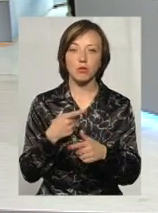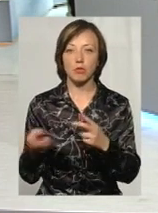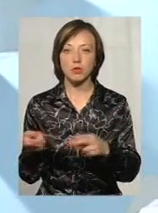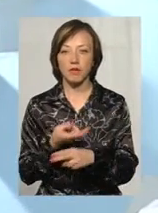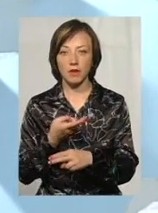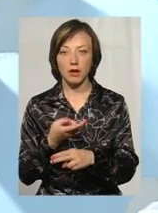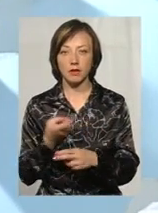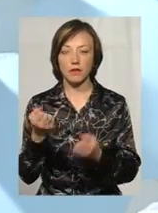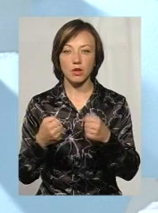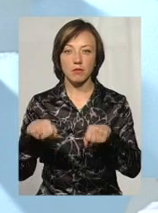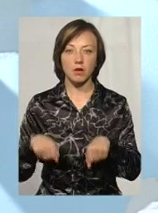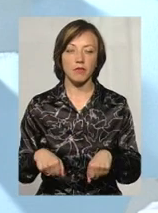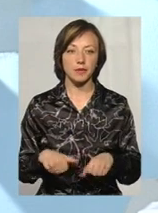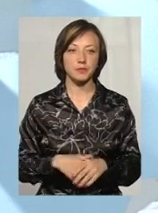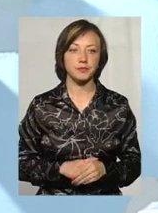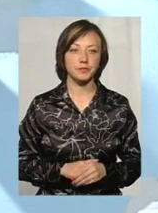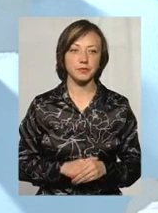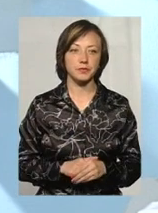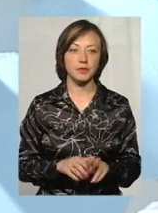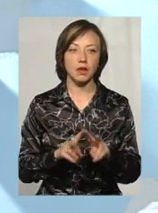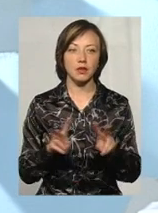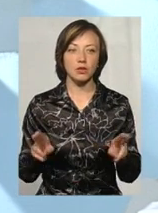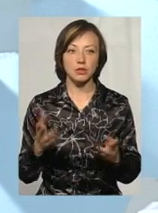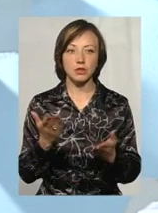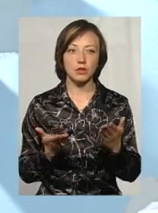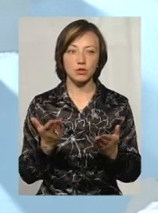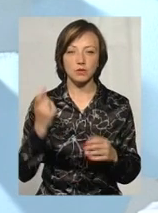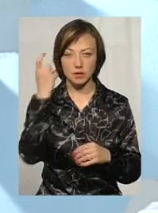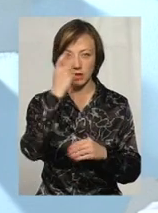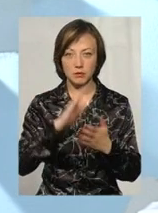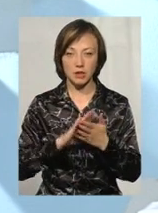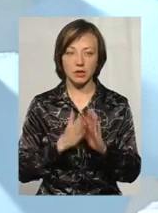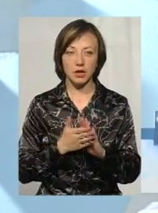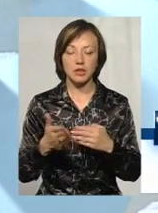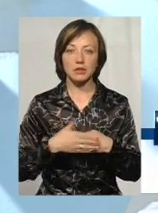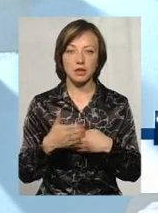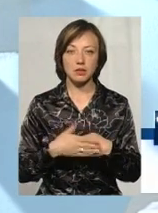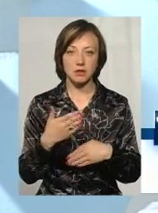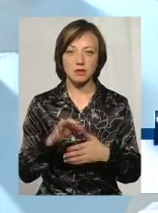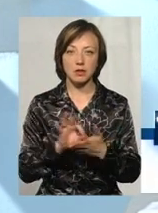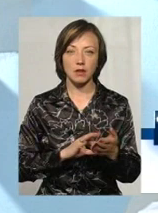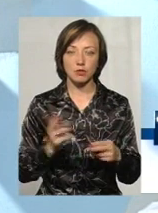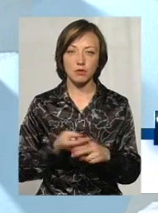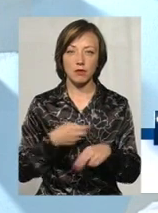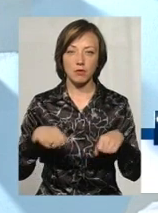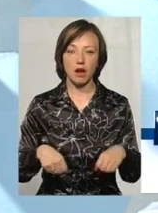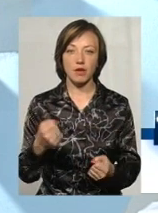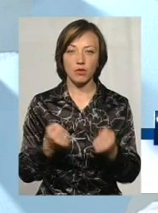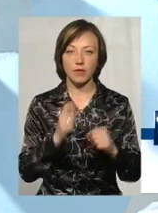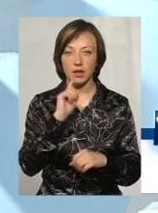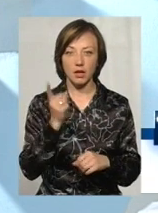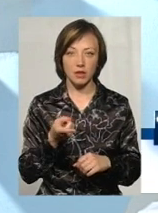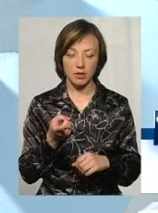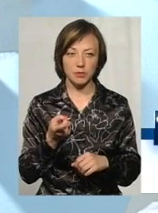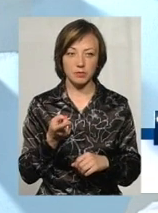позбавляти водія права керувати, або ні. Аналогічно, якщо водій в стані алкогольного сп'яніння. Як ви знаєте, санкція передбачає відразу позбавлення права керування мінімум на рік, якщо це